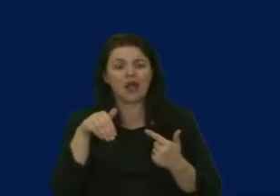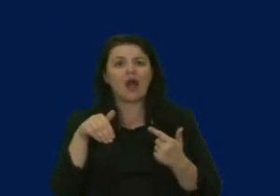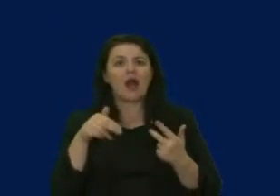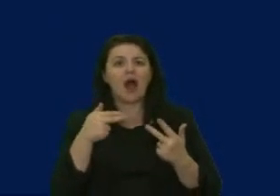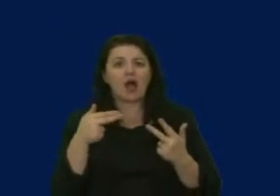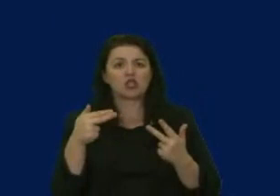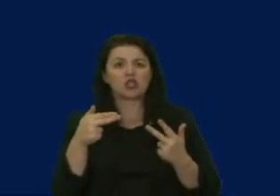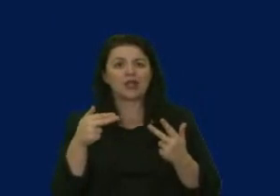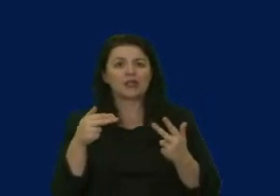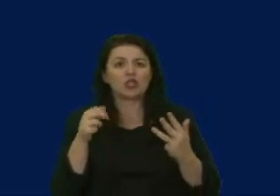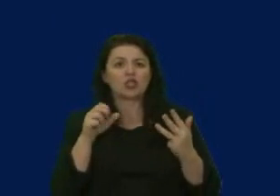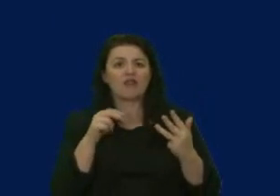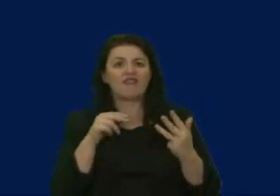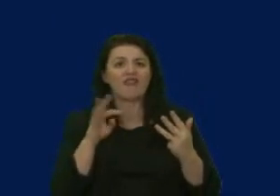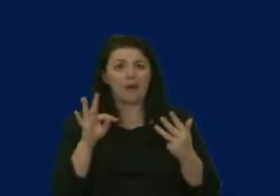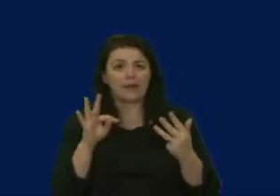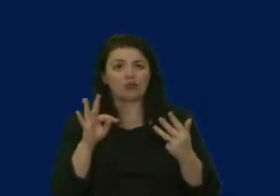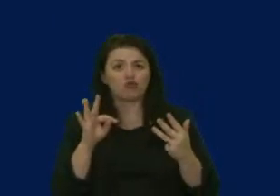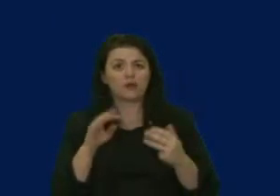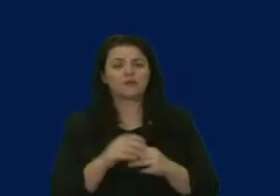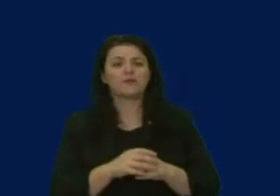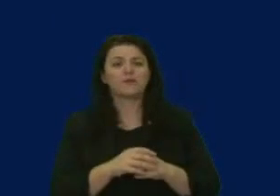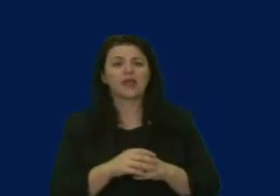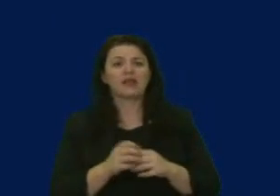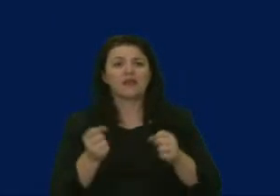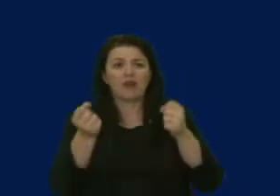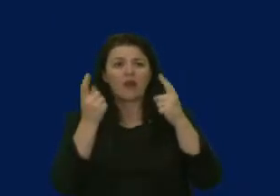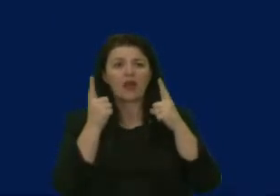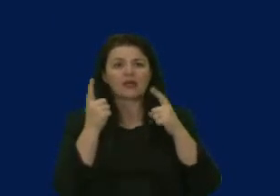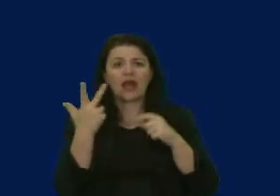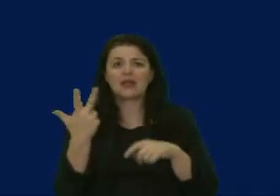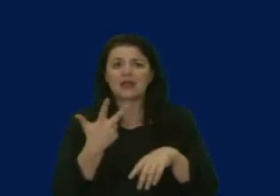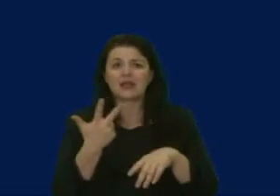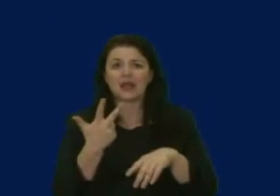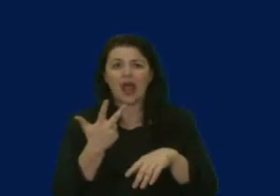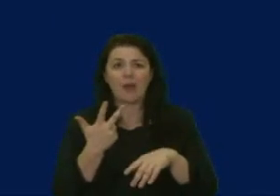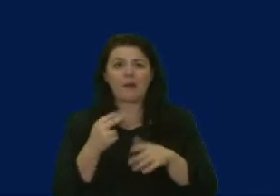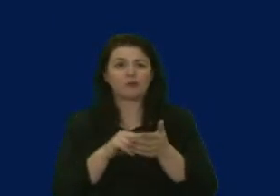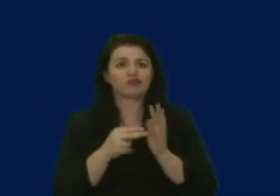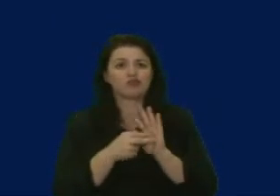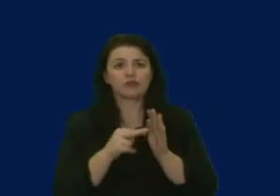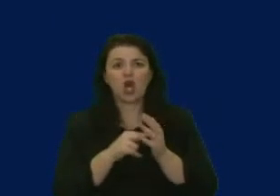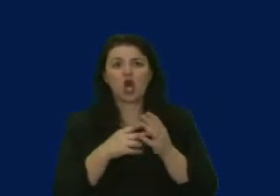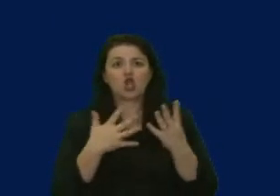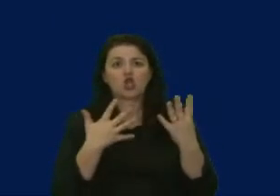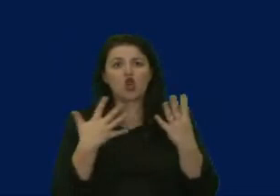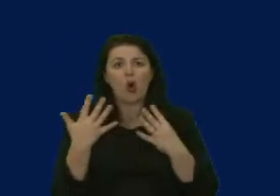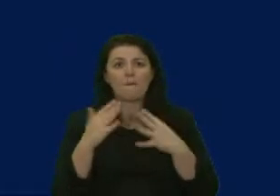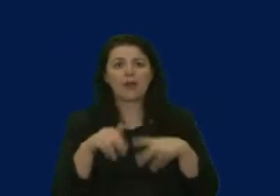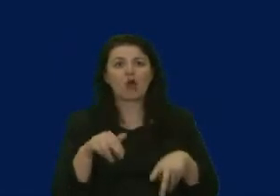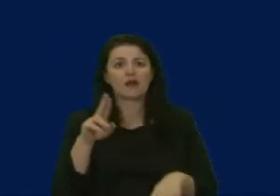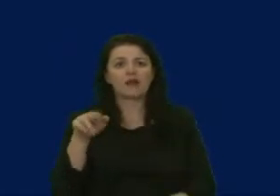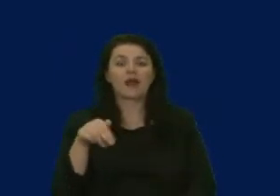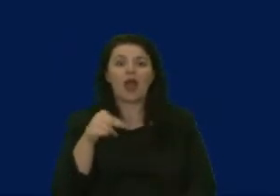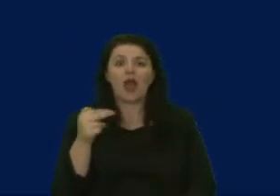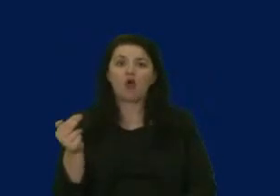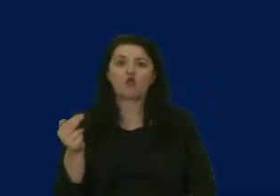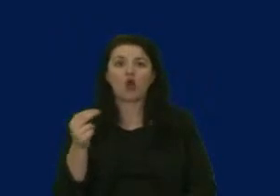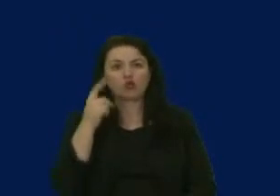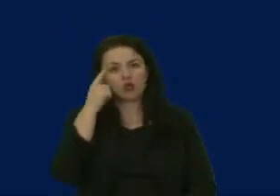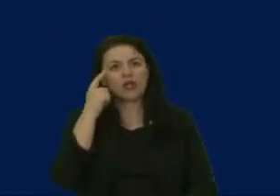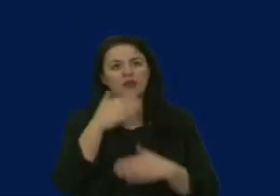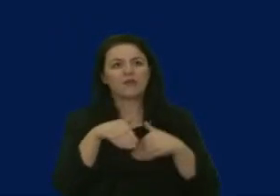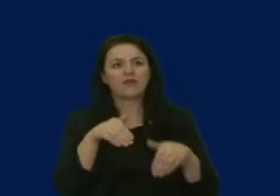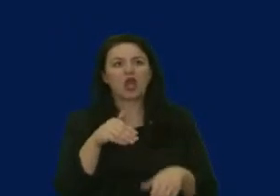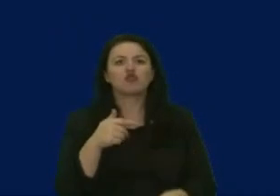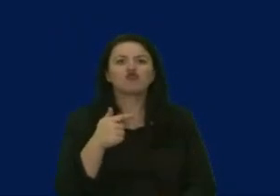HD și parkingul fabricii finalizarea celor trei mari proiecte de infrastructură de peste 9 milioane de euro atât de cunoscut străzi